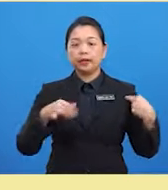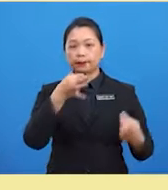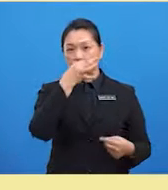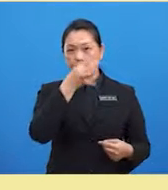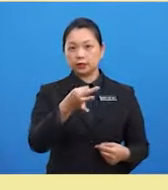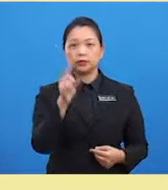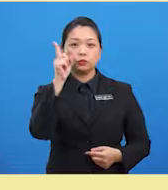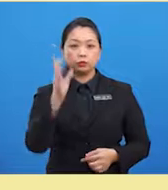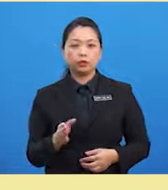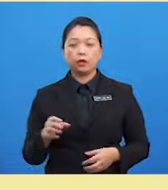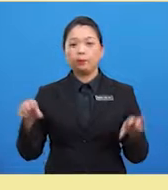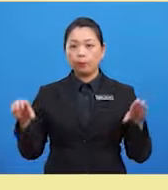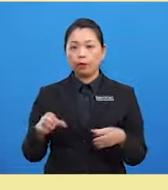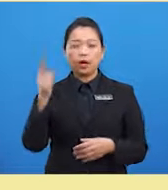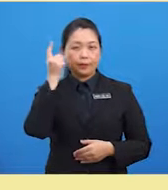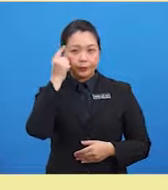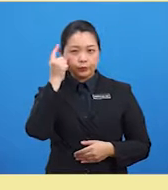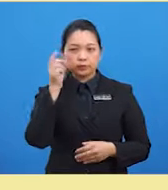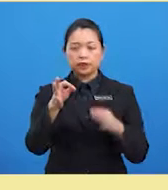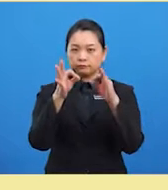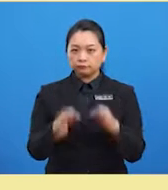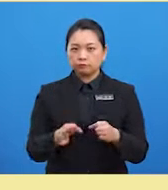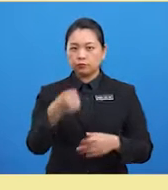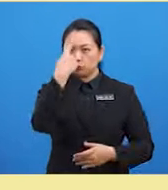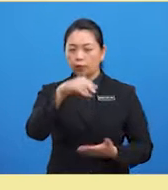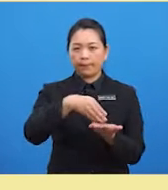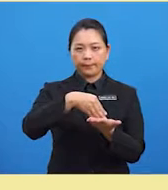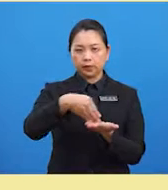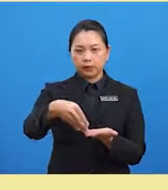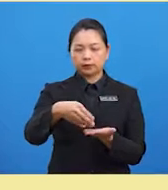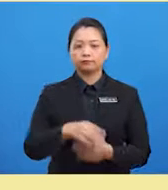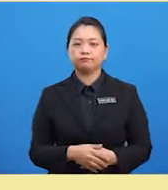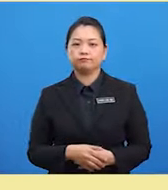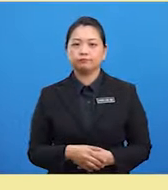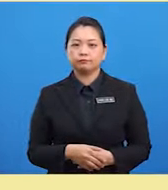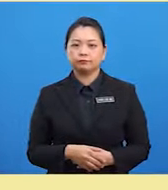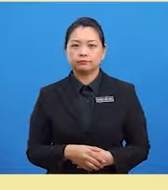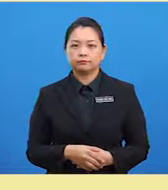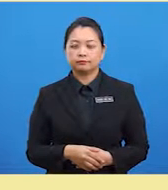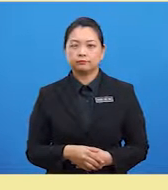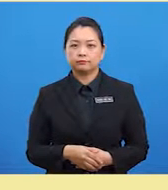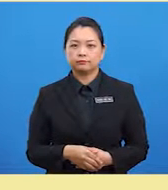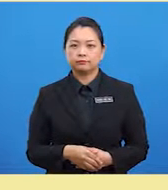mempengaruhi seseorang membuat keputusan untuk membeli.